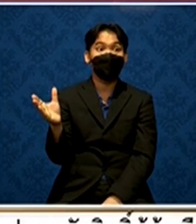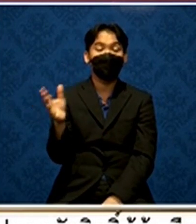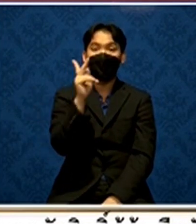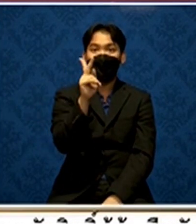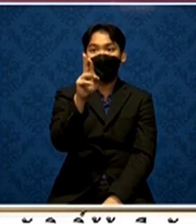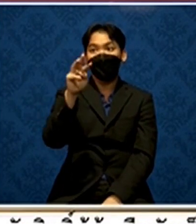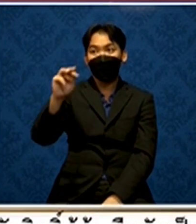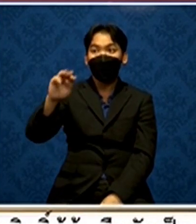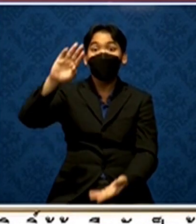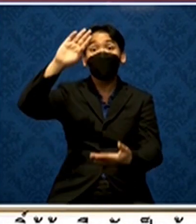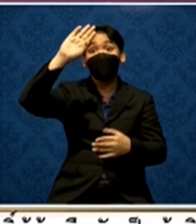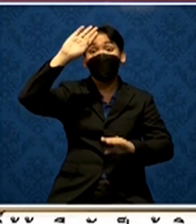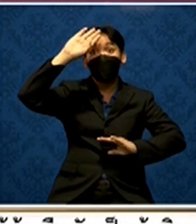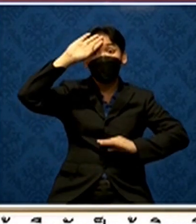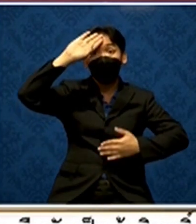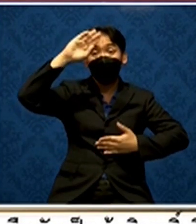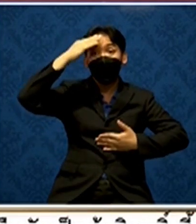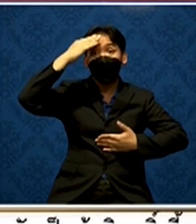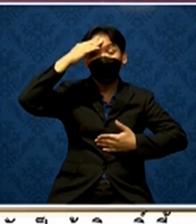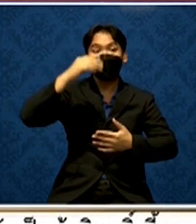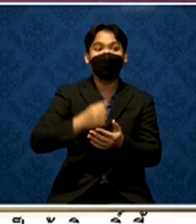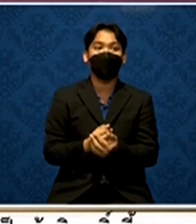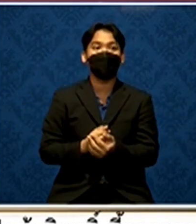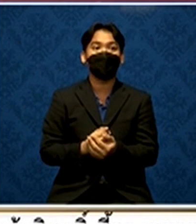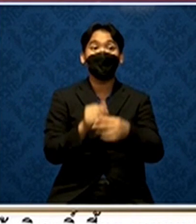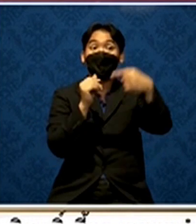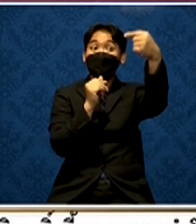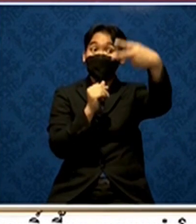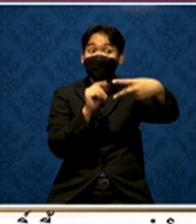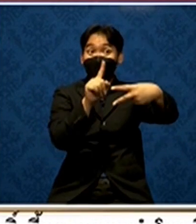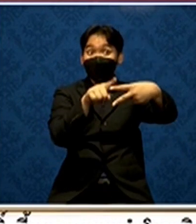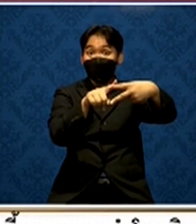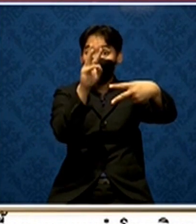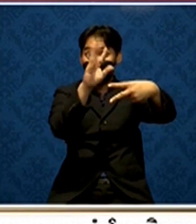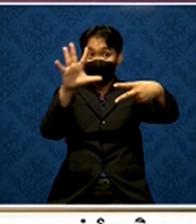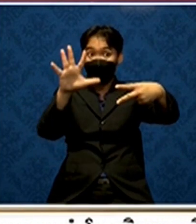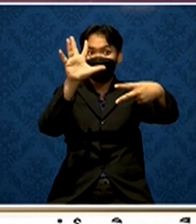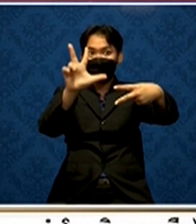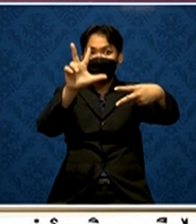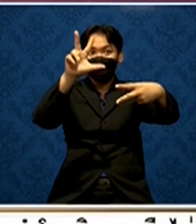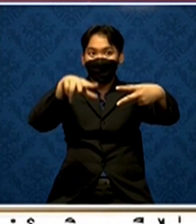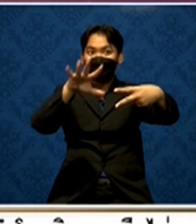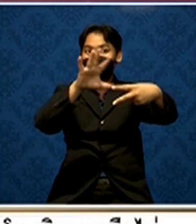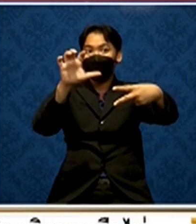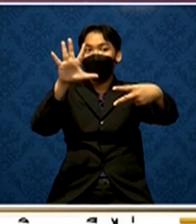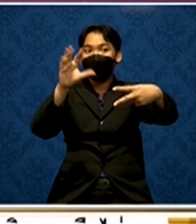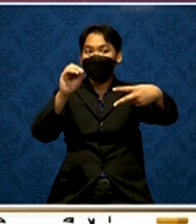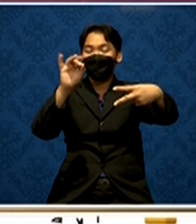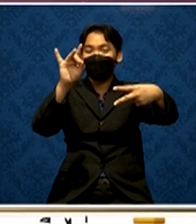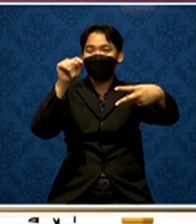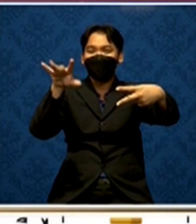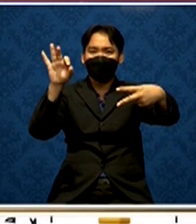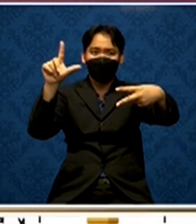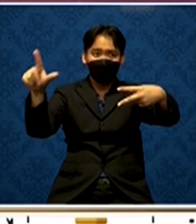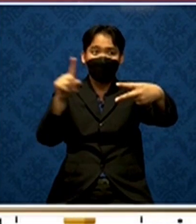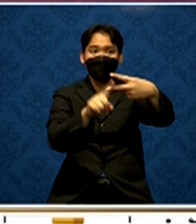ปี2565รัฐจัดสรร 3,558 ล้านบาท ปี2556ครับจัดสรร 3,600 ล้